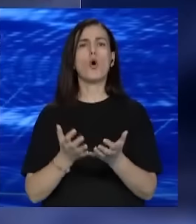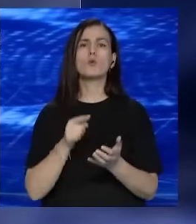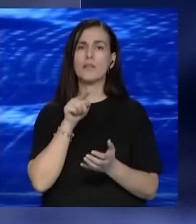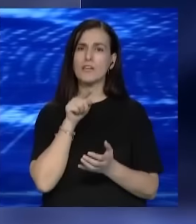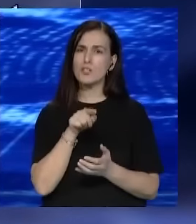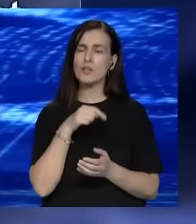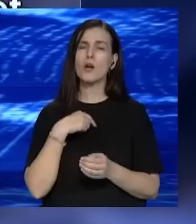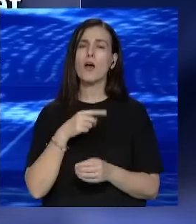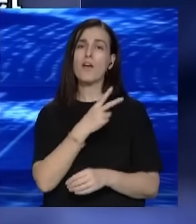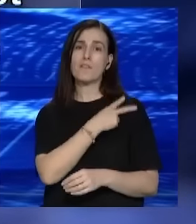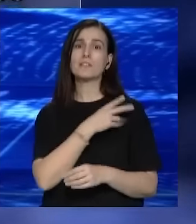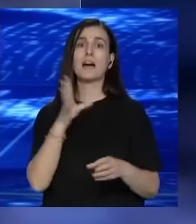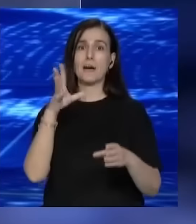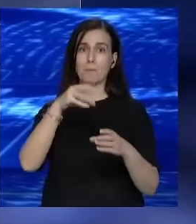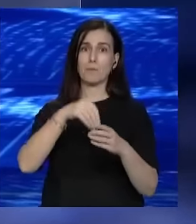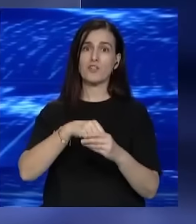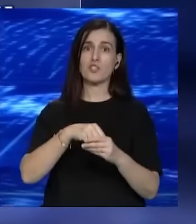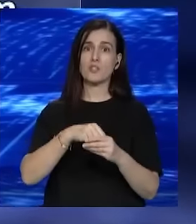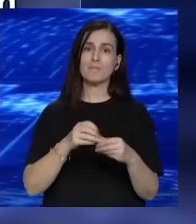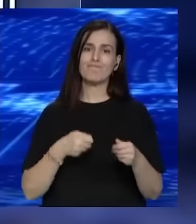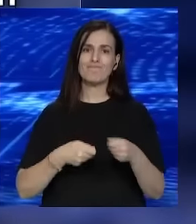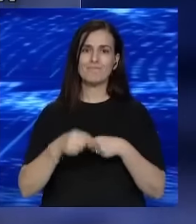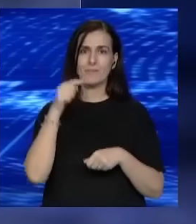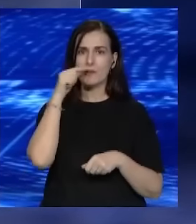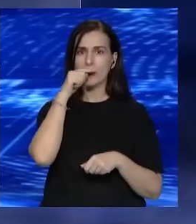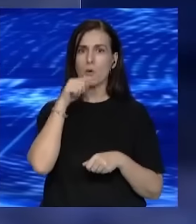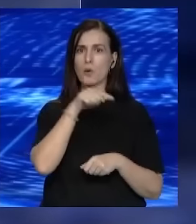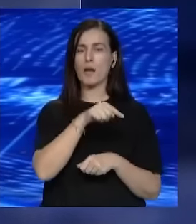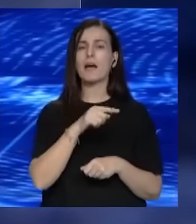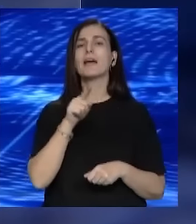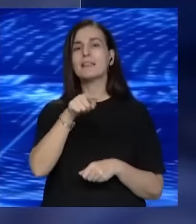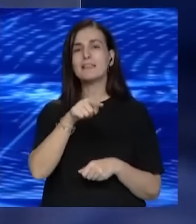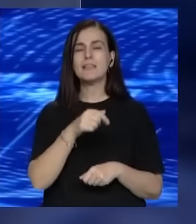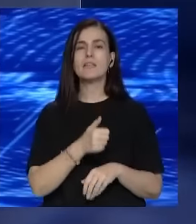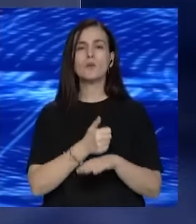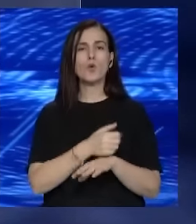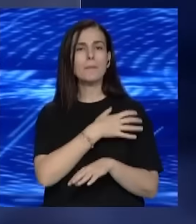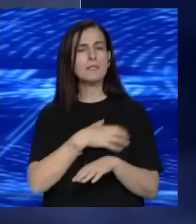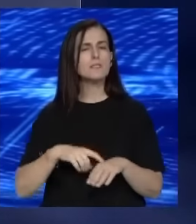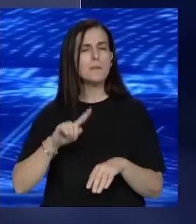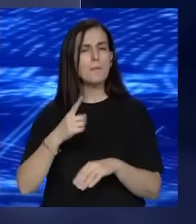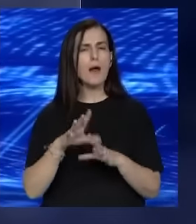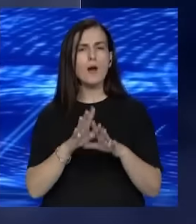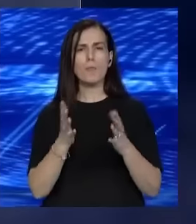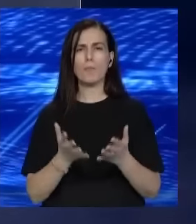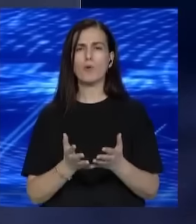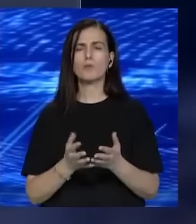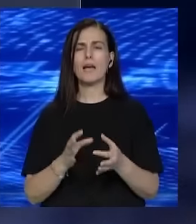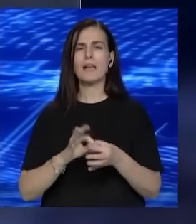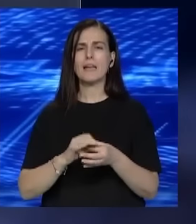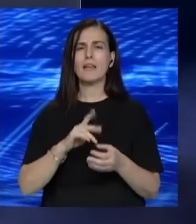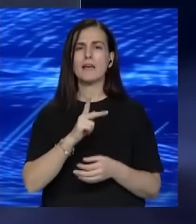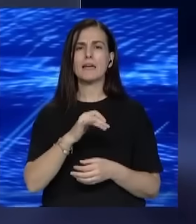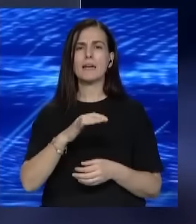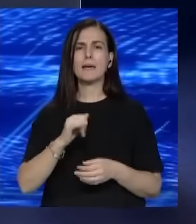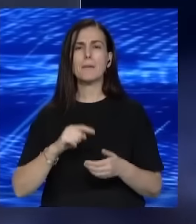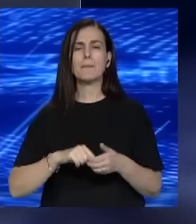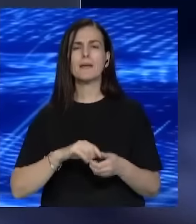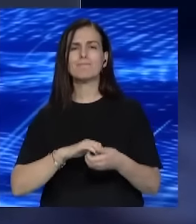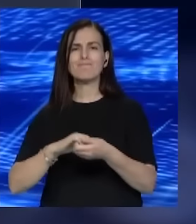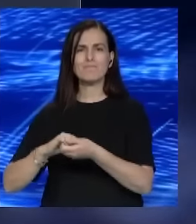i vetmi kryeministër në botë që akuzosh nga zvendës yt se ka një koordinator të posaçëm për marrëdhëniet me krimin organizuar, i cili nesër pritet të emëroj drejtorin e